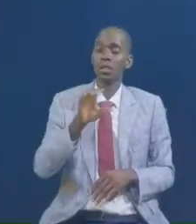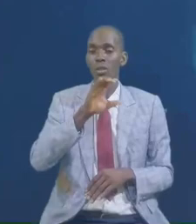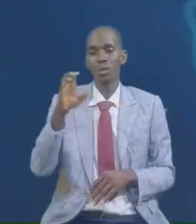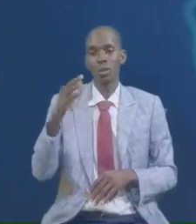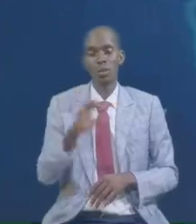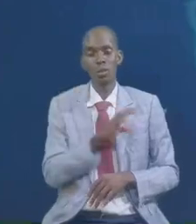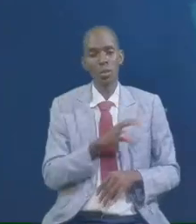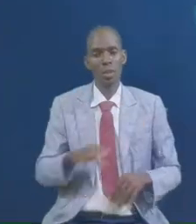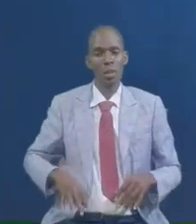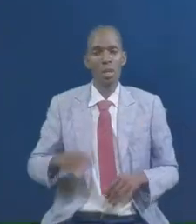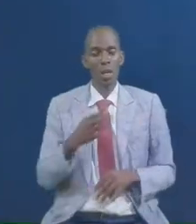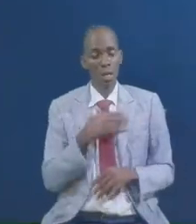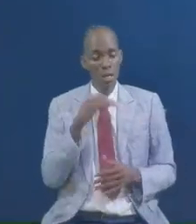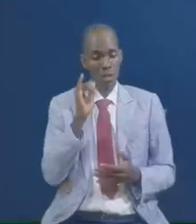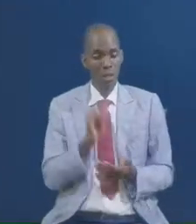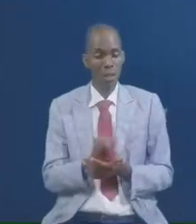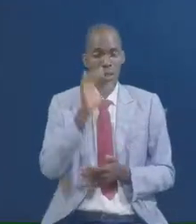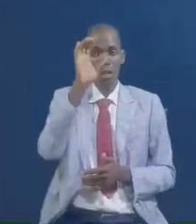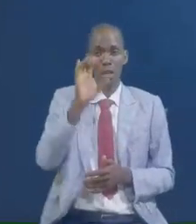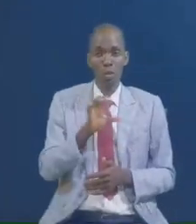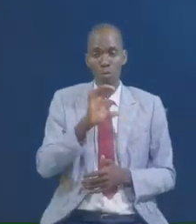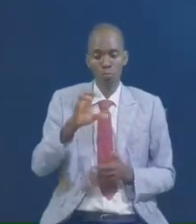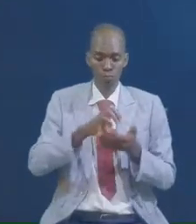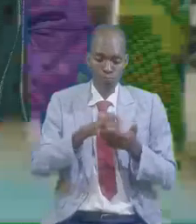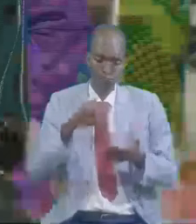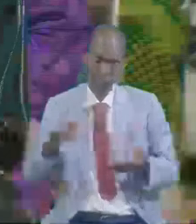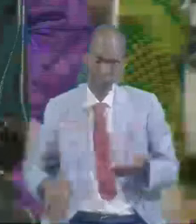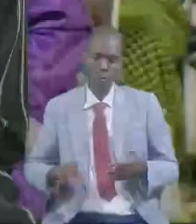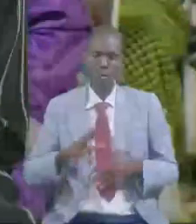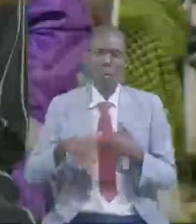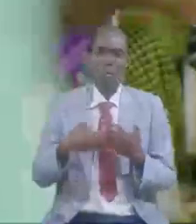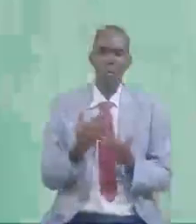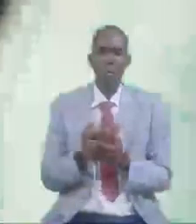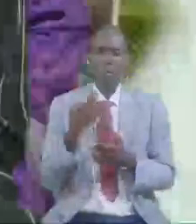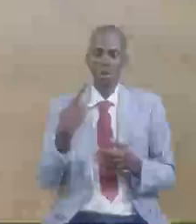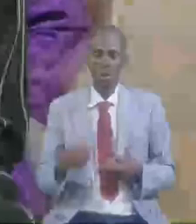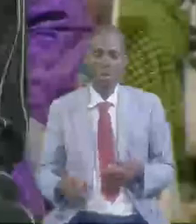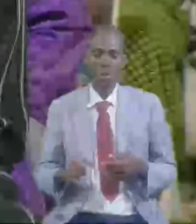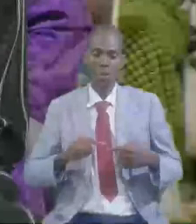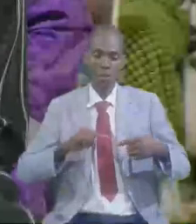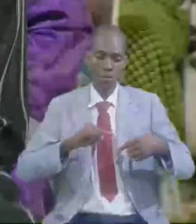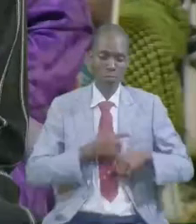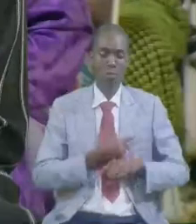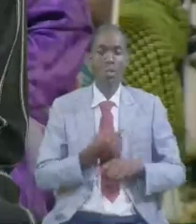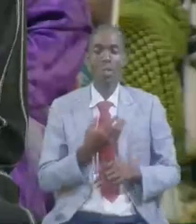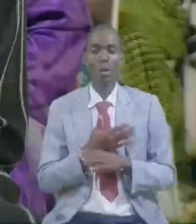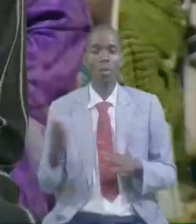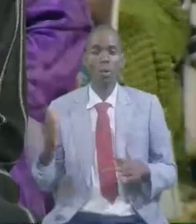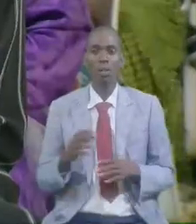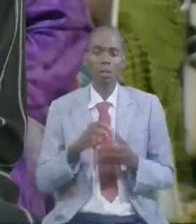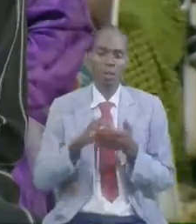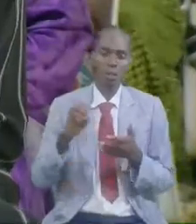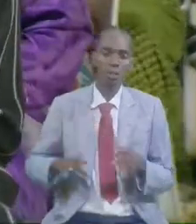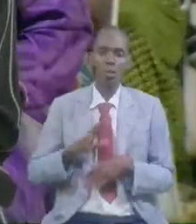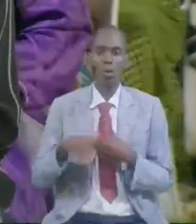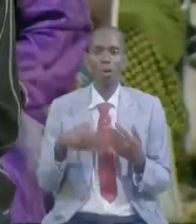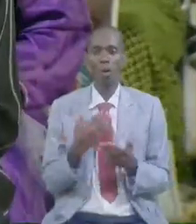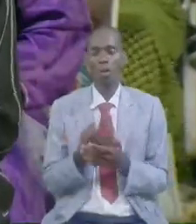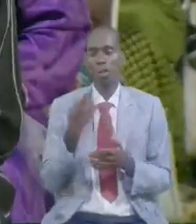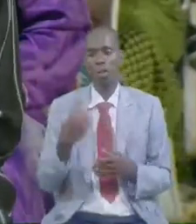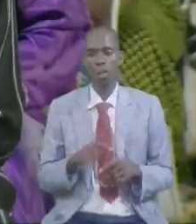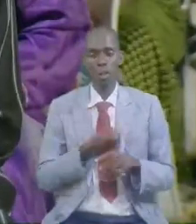ôte la condamnation, il ôte toute la culpabilité, il ôte la malédiction que